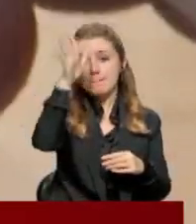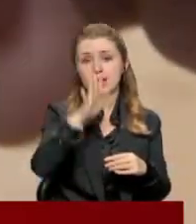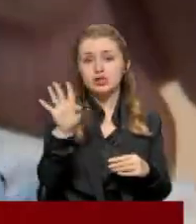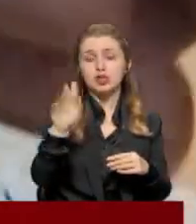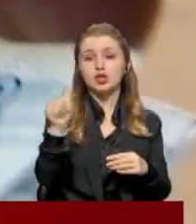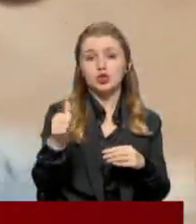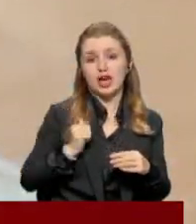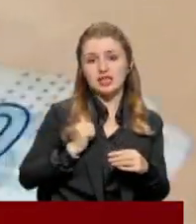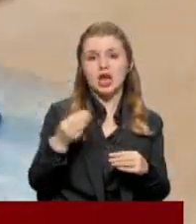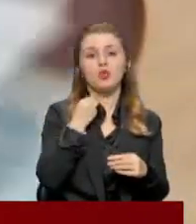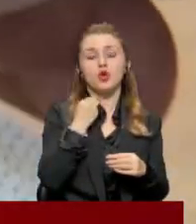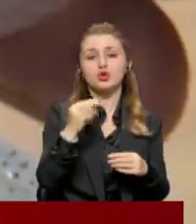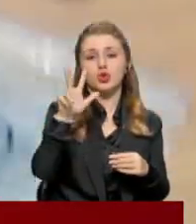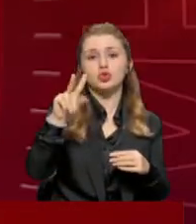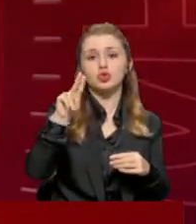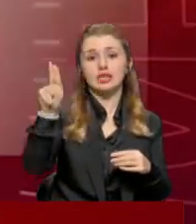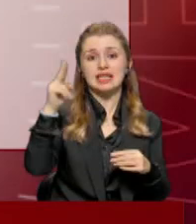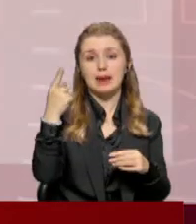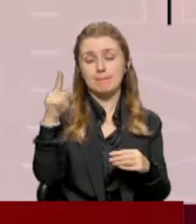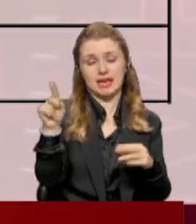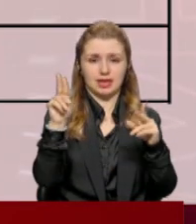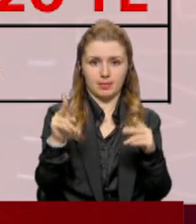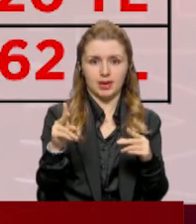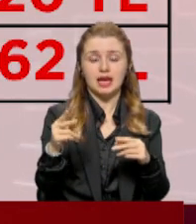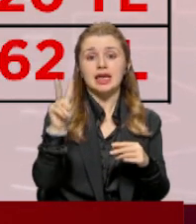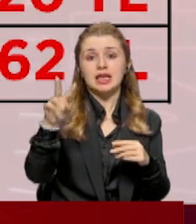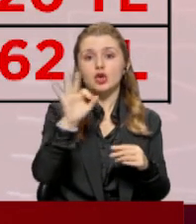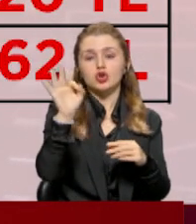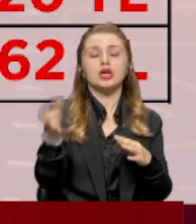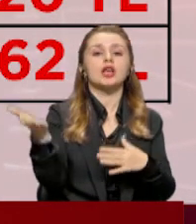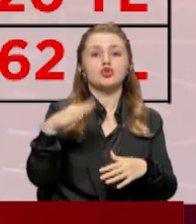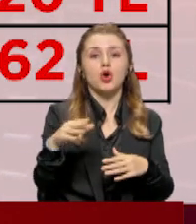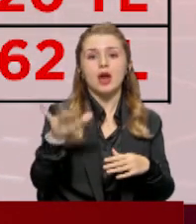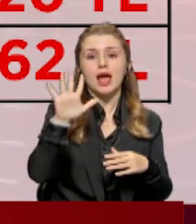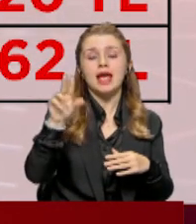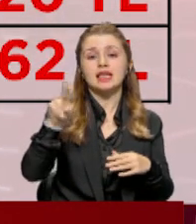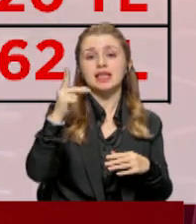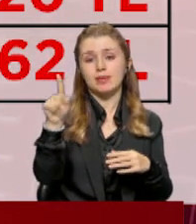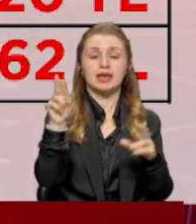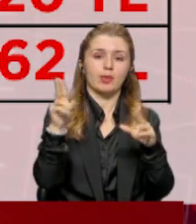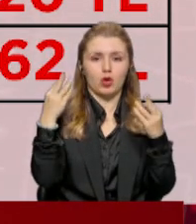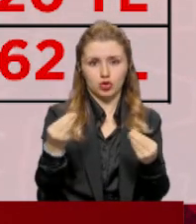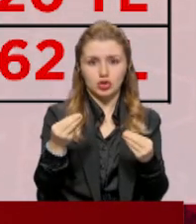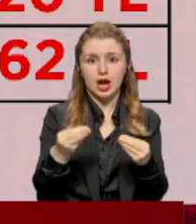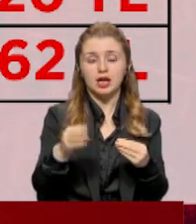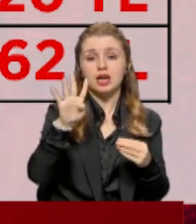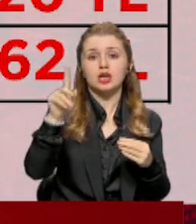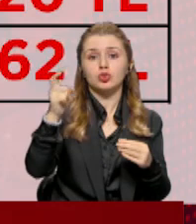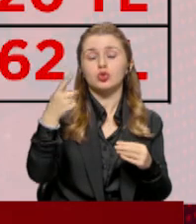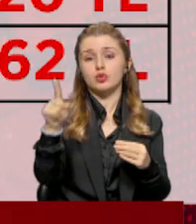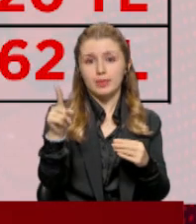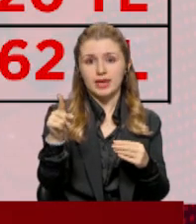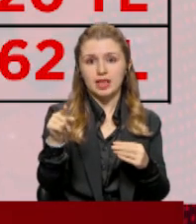gün askerlik borcu 37.271 lira. 2 Ocak'tan sonra 57.645 lira.